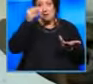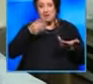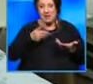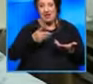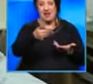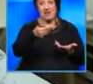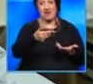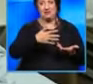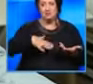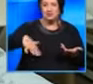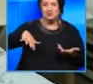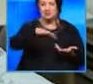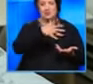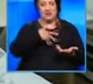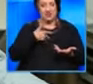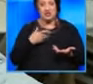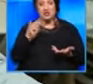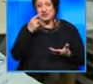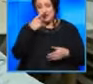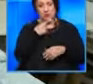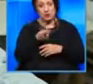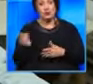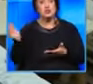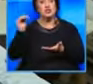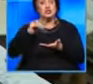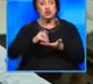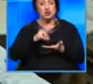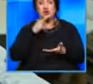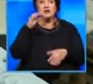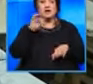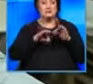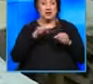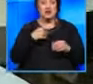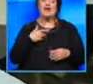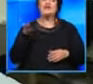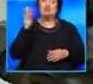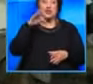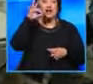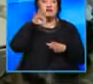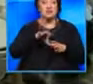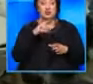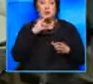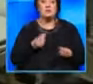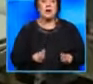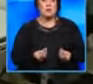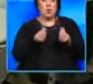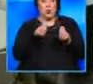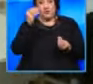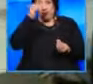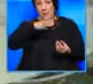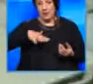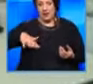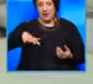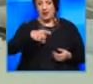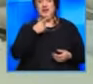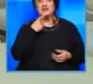След броени минути ще дойде при теб избирателната секция. За каква България искаш? За по-хубава България, за медицинското образование,